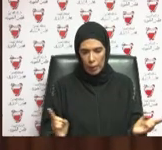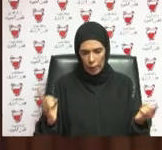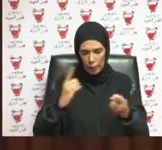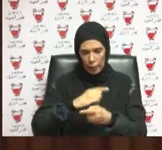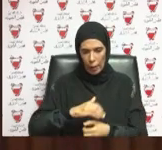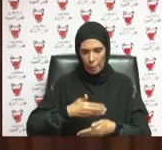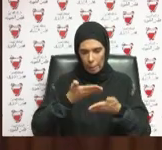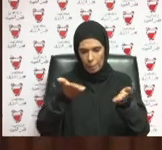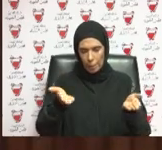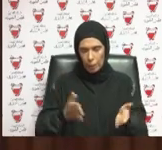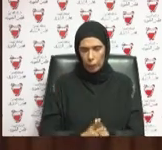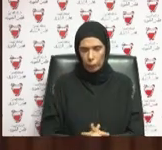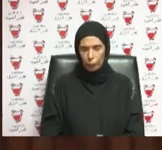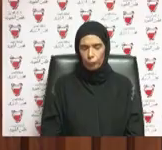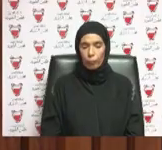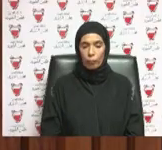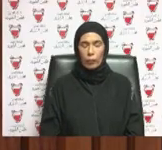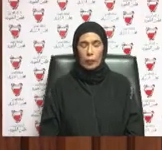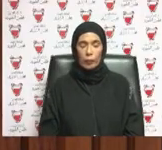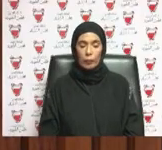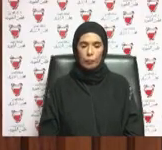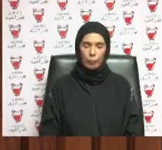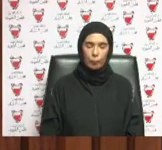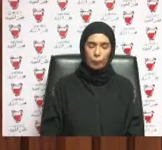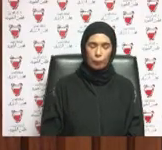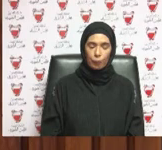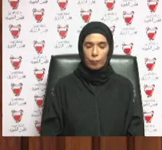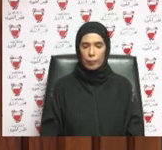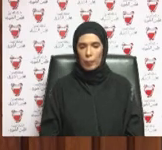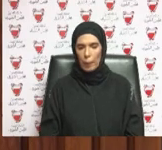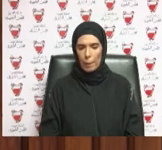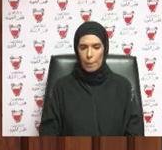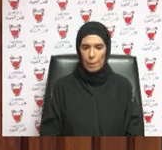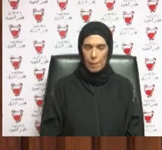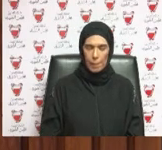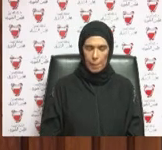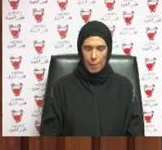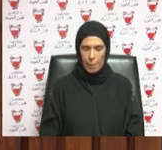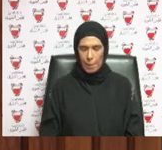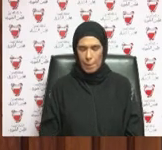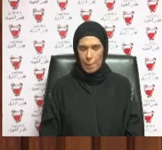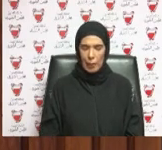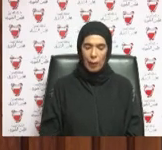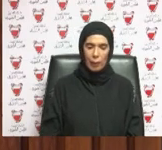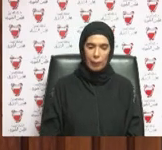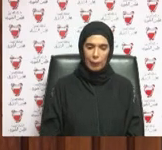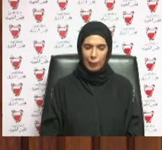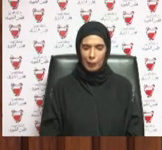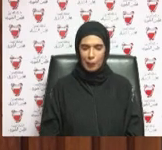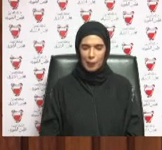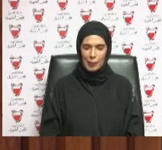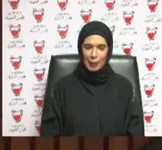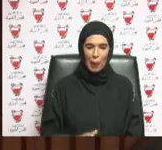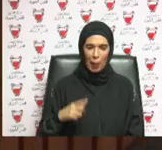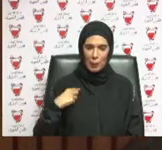لخير سلف. شكراً معالي الرئيس. شكراً جزيلاً. الأخت نانسي خضوري تفضلي. بسم